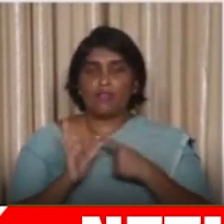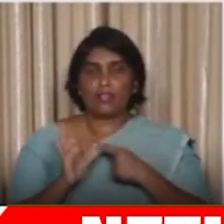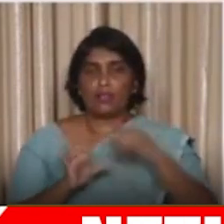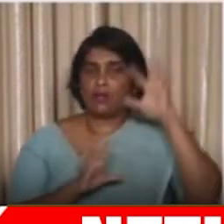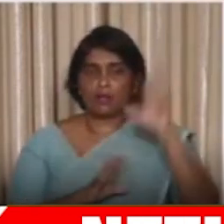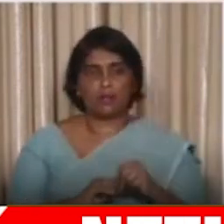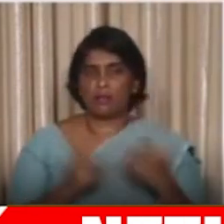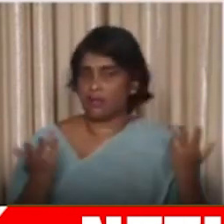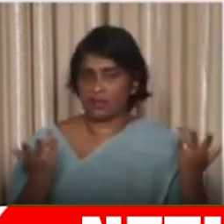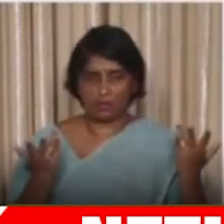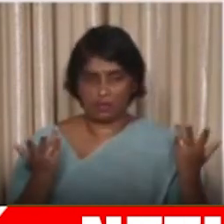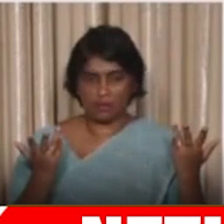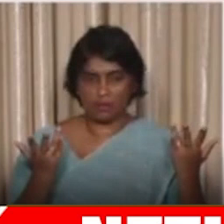නැහැ.